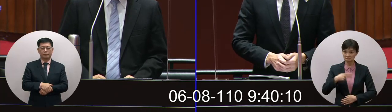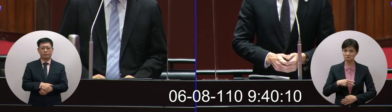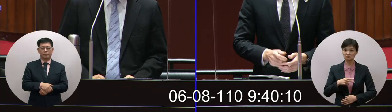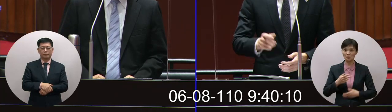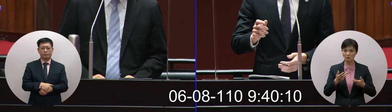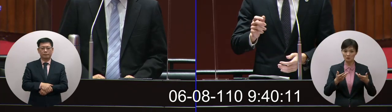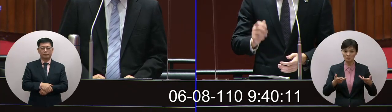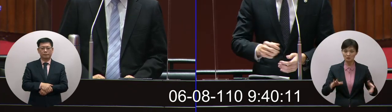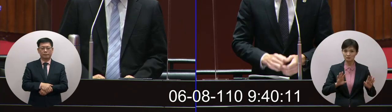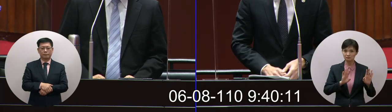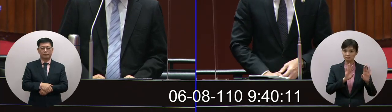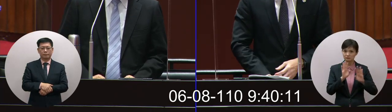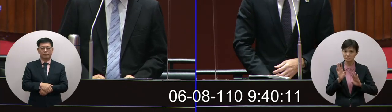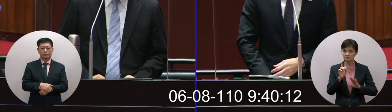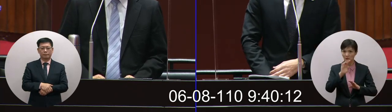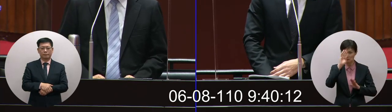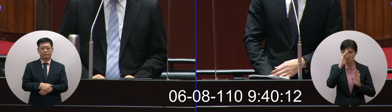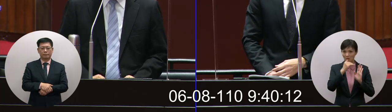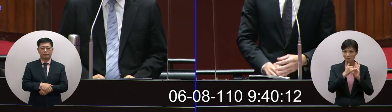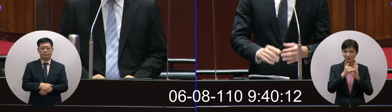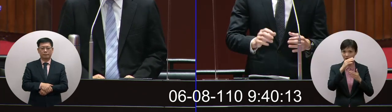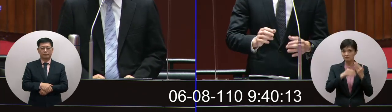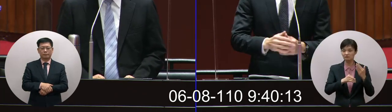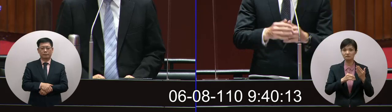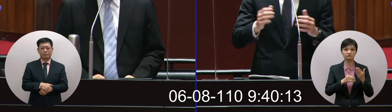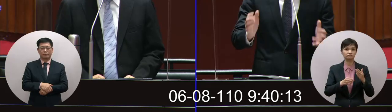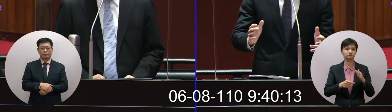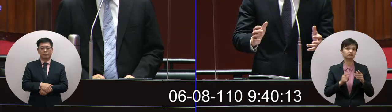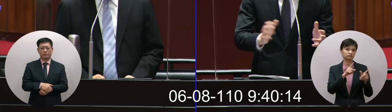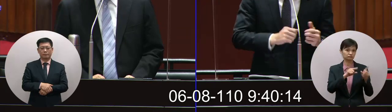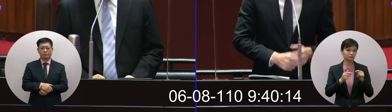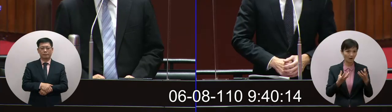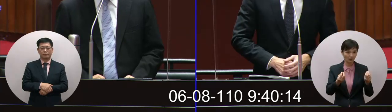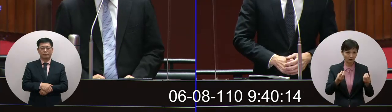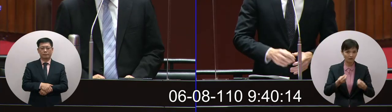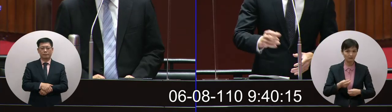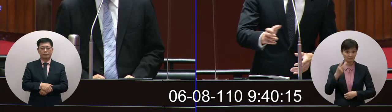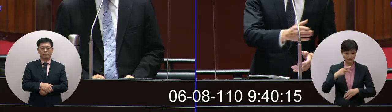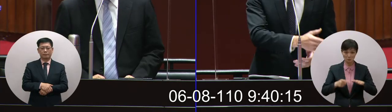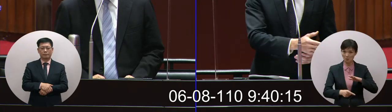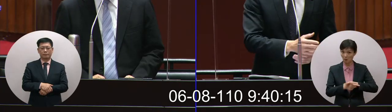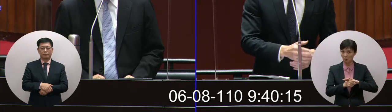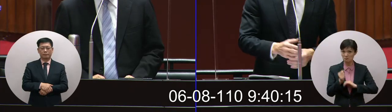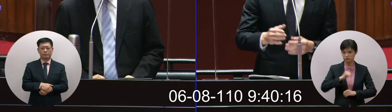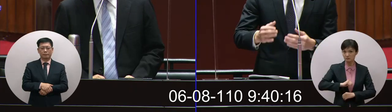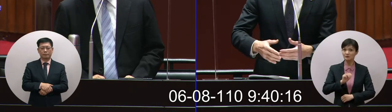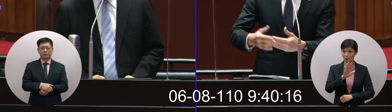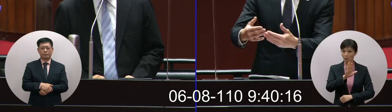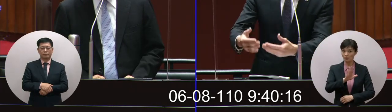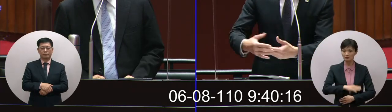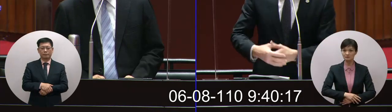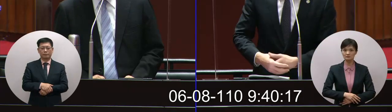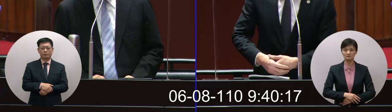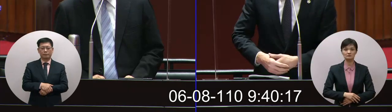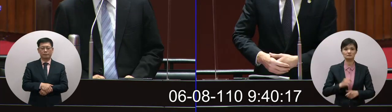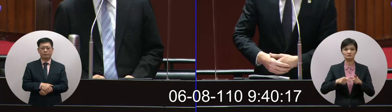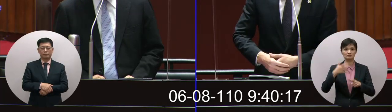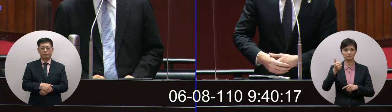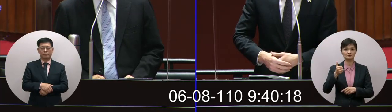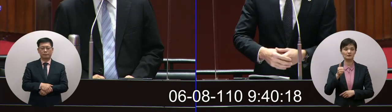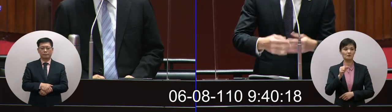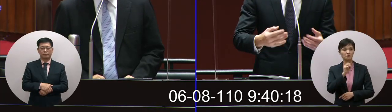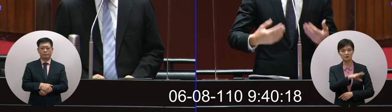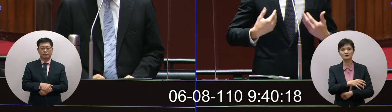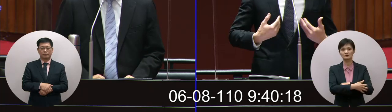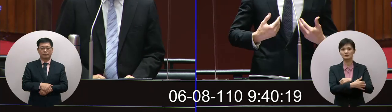反咱的這個防疫的指引。譬如講吼，啊，甚至閣違法了。 譬如讲，头拄我讲，你若要求万华区的员